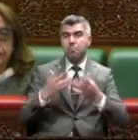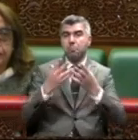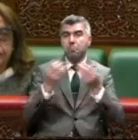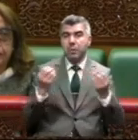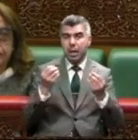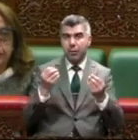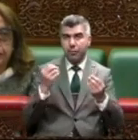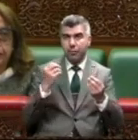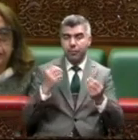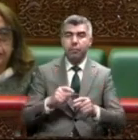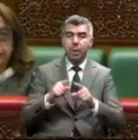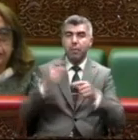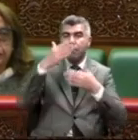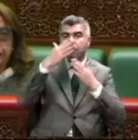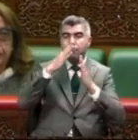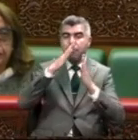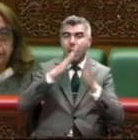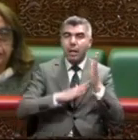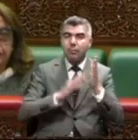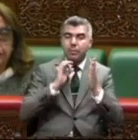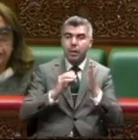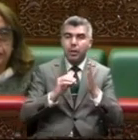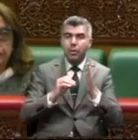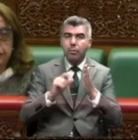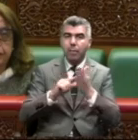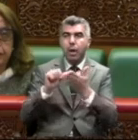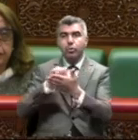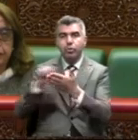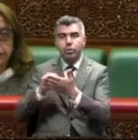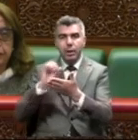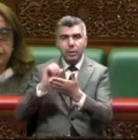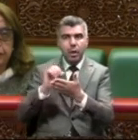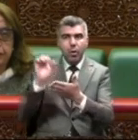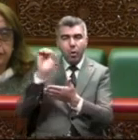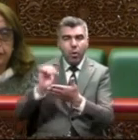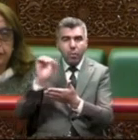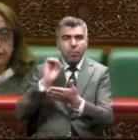على مستوى الوطني اللي كتضبط الاستيراد ديال واحد المجموعه ديال الاليات